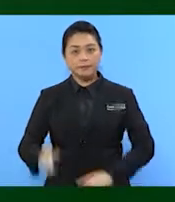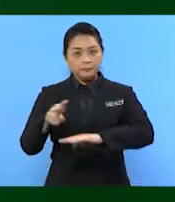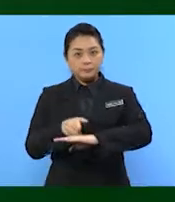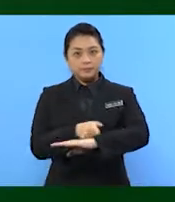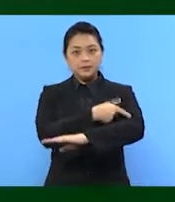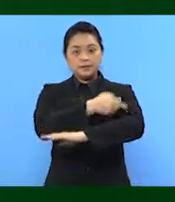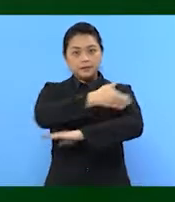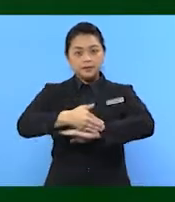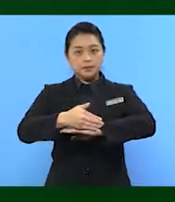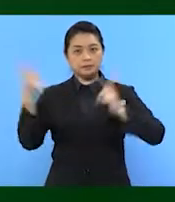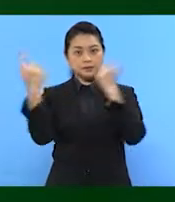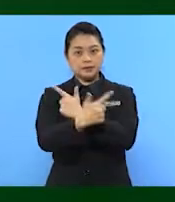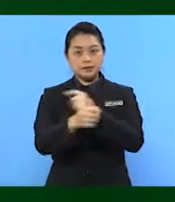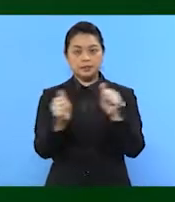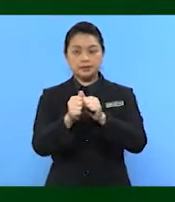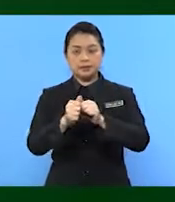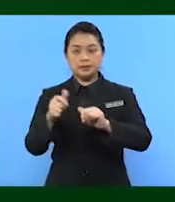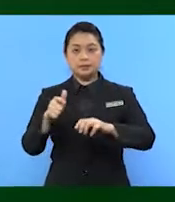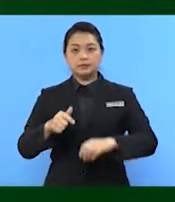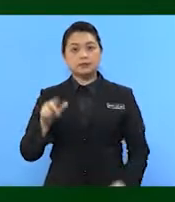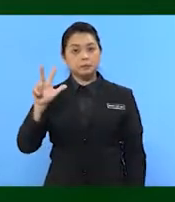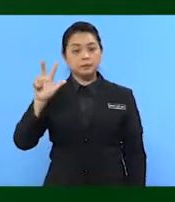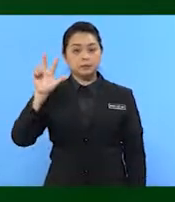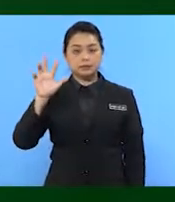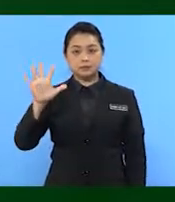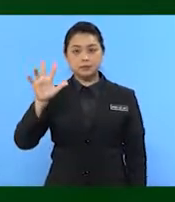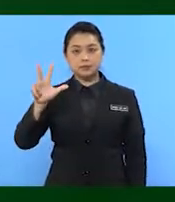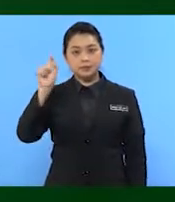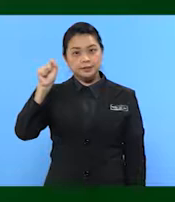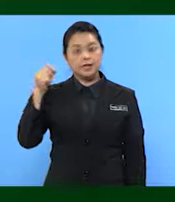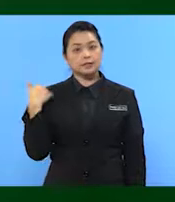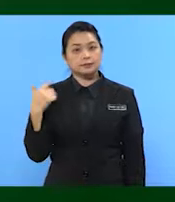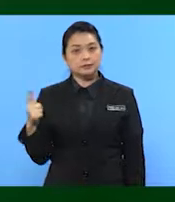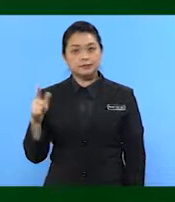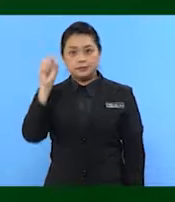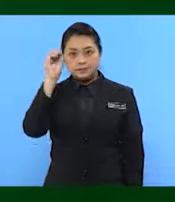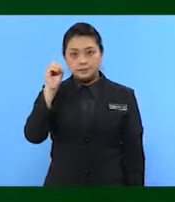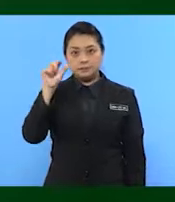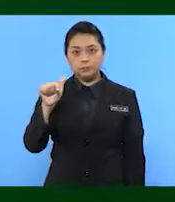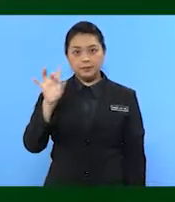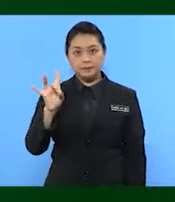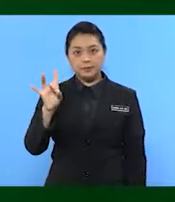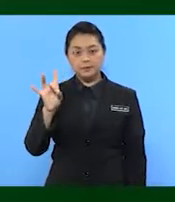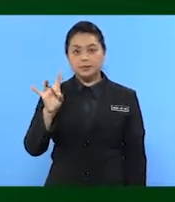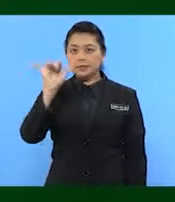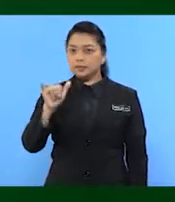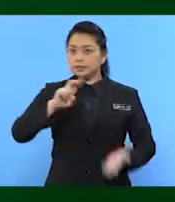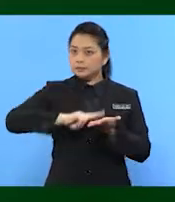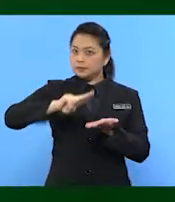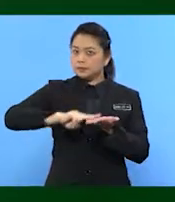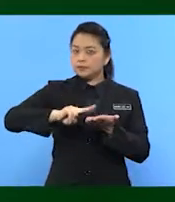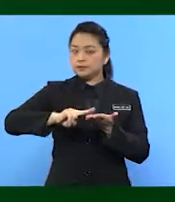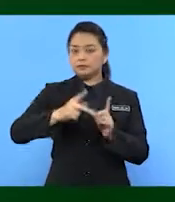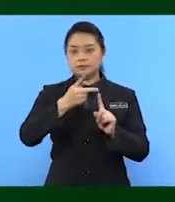Panjang sisi bertentangan dengan sudut 53 darjah ialah sifar perpuluhan 8 yang dibaca